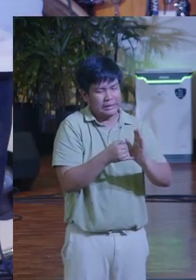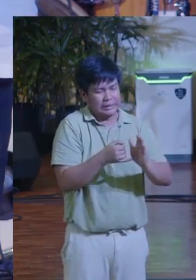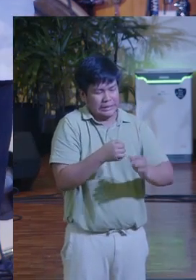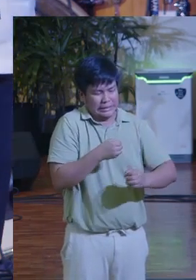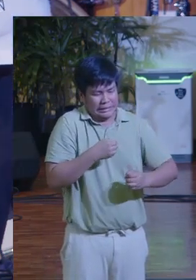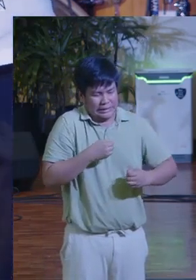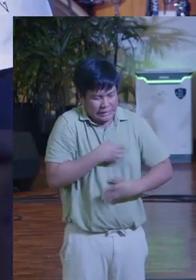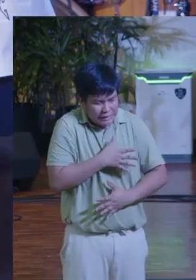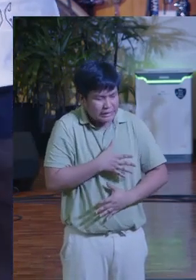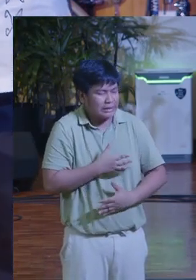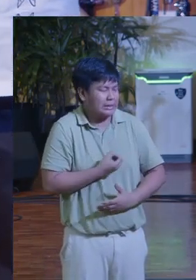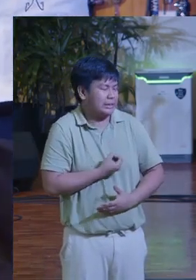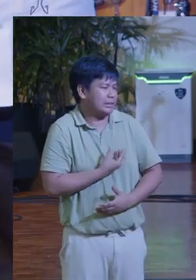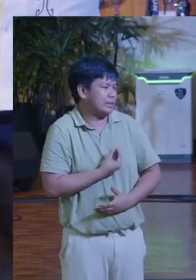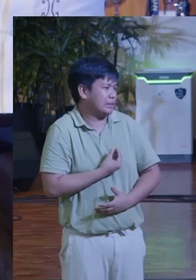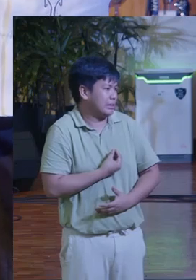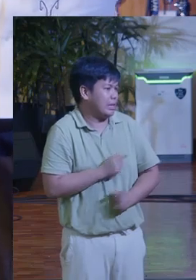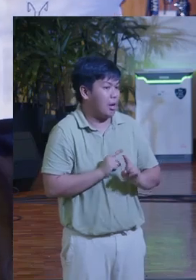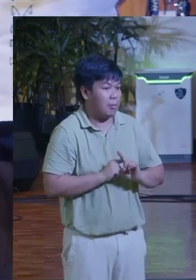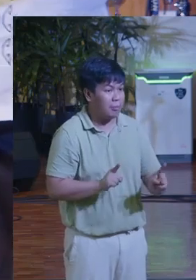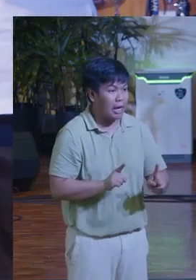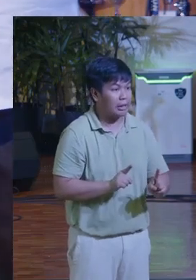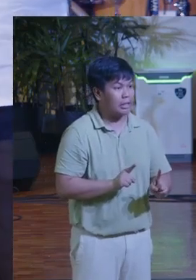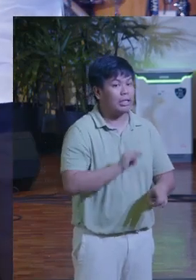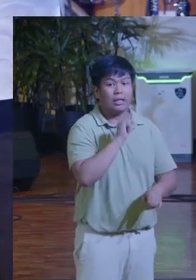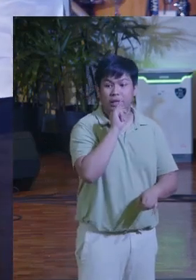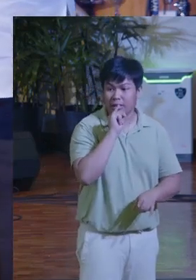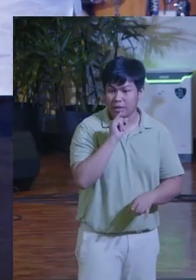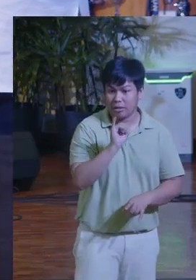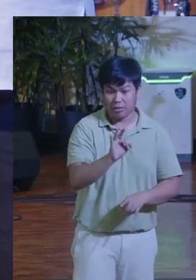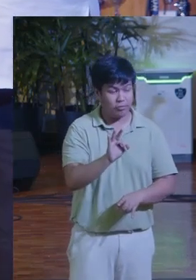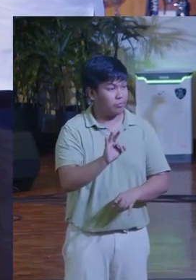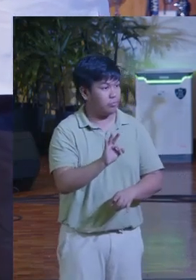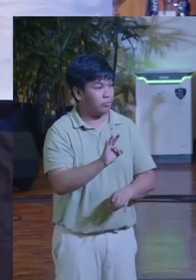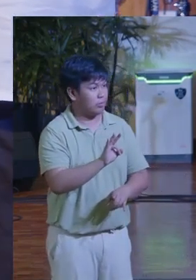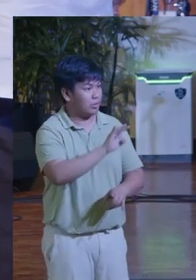tayo umaasa sa Kanya, hindi po pagsusugal yun.